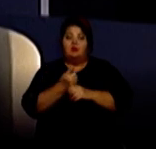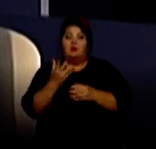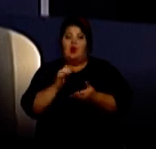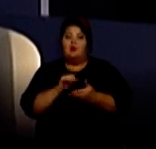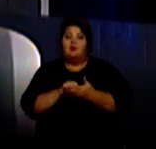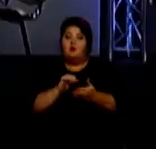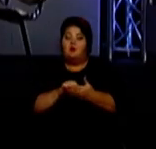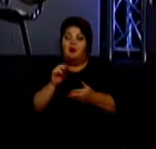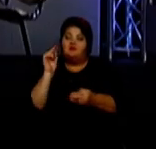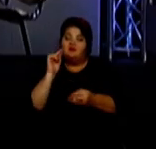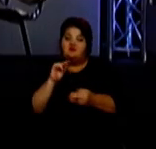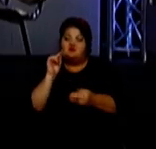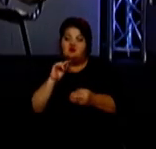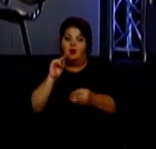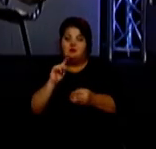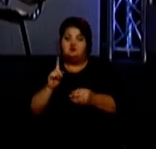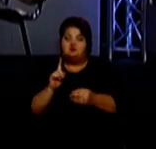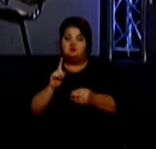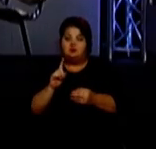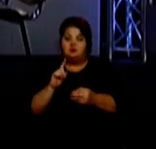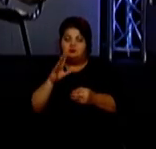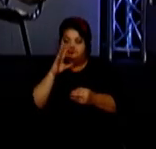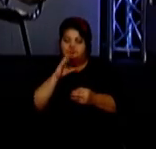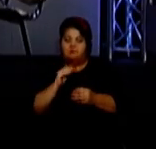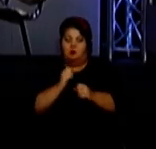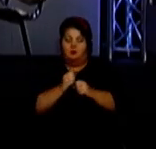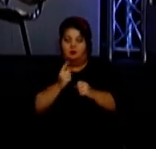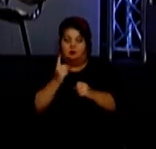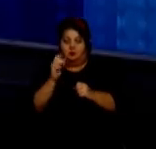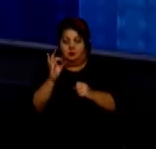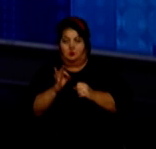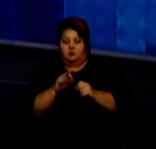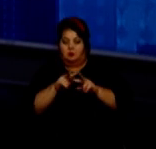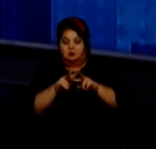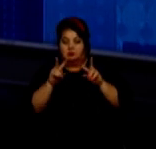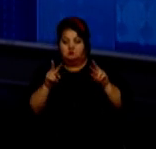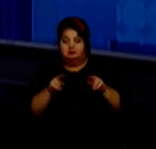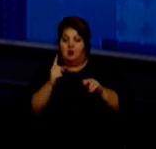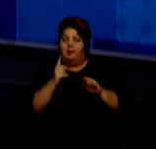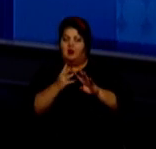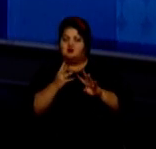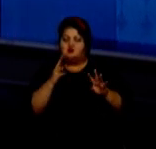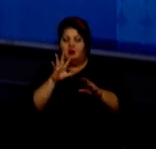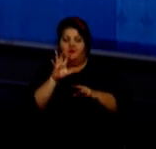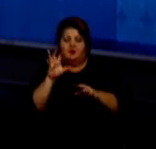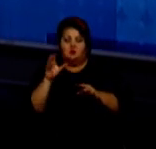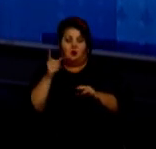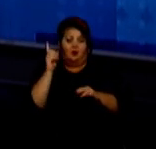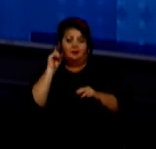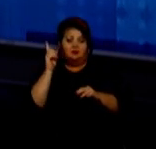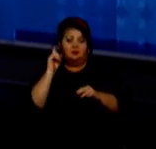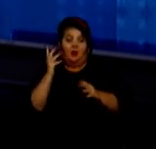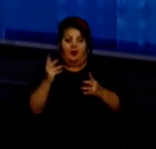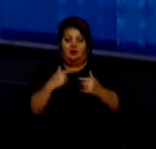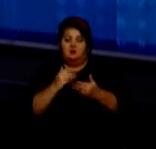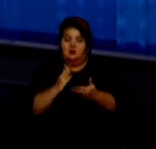вивчала робоча група, щоб створити саме таку копію? В першу чергу, іконографічні матеріали, безліч фотографій, які ми